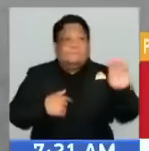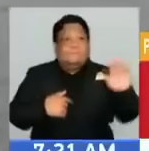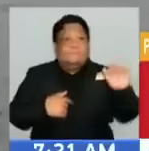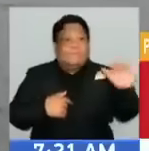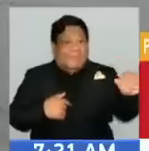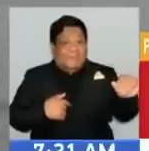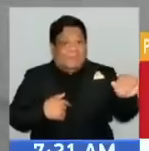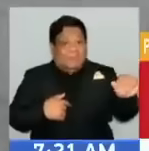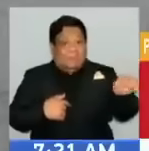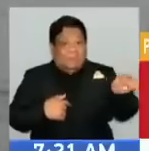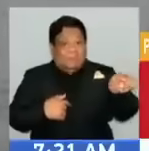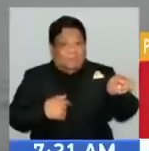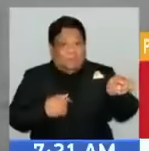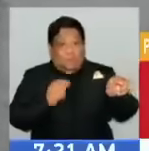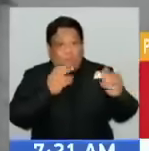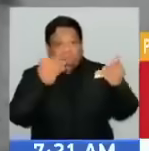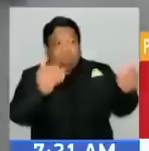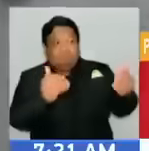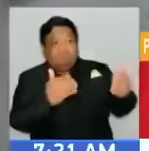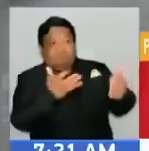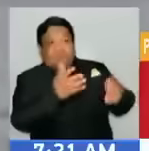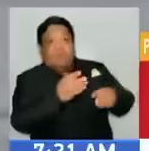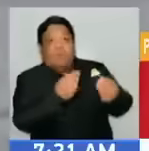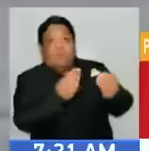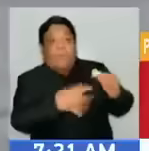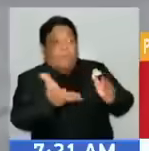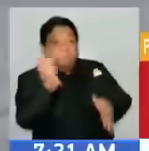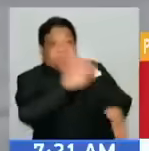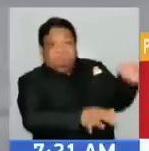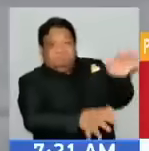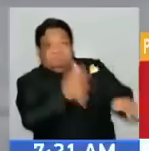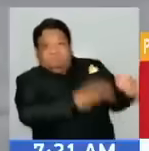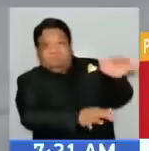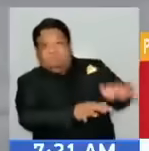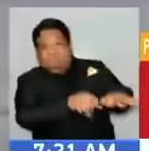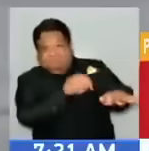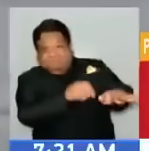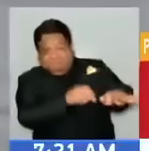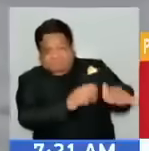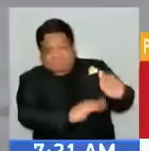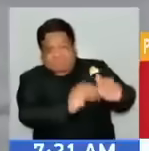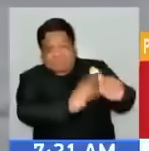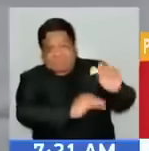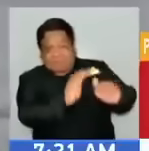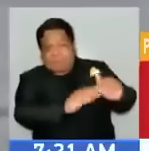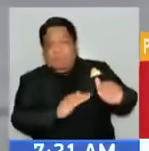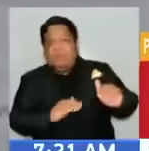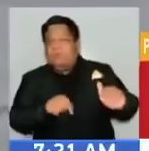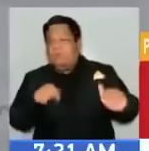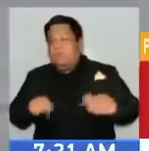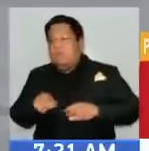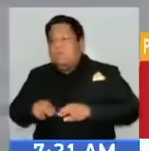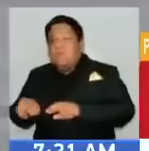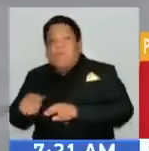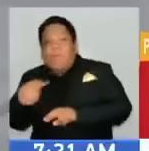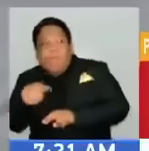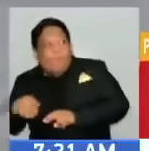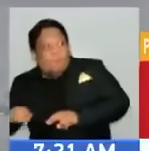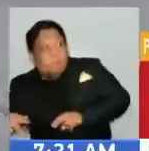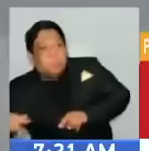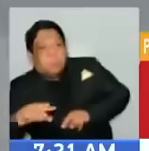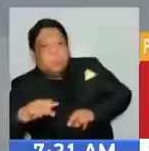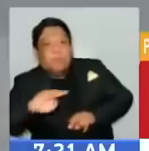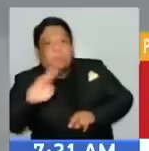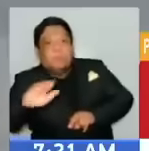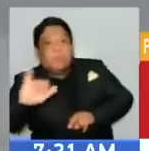aping apat na river at pinredict na po na babaha kami ng 6 to 8 meters. Ang 6 meters po ay